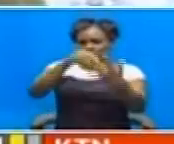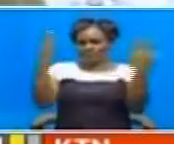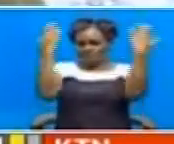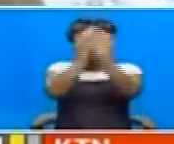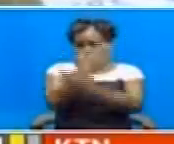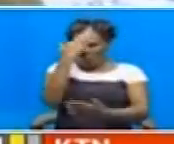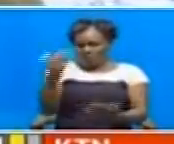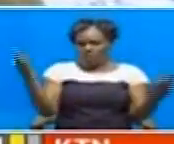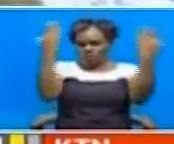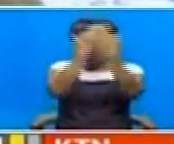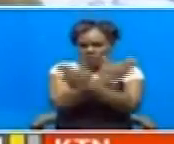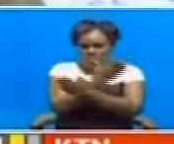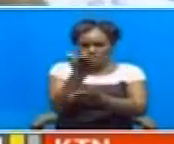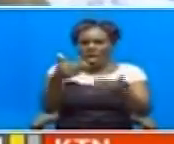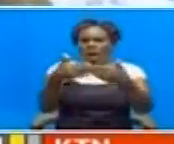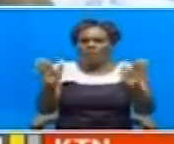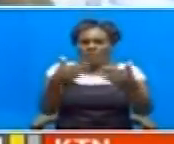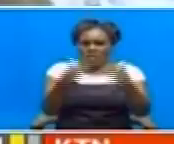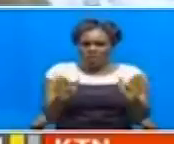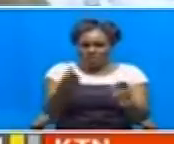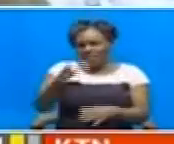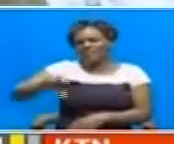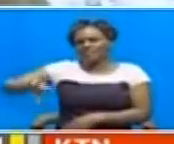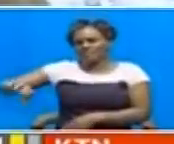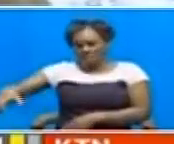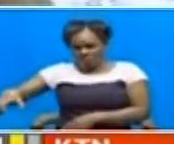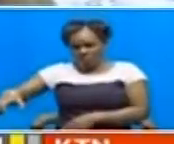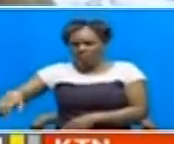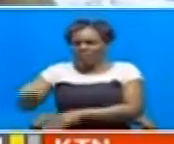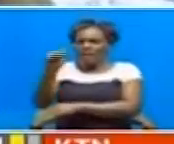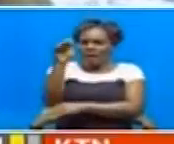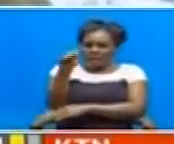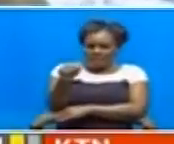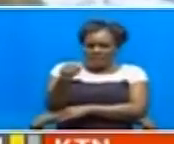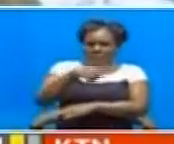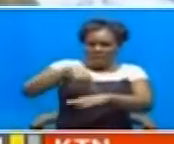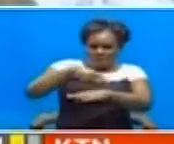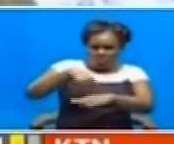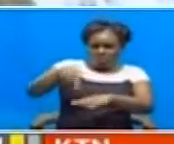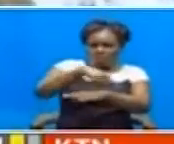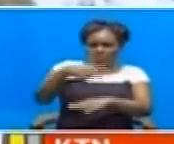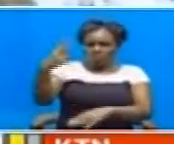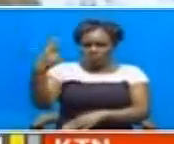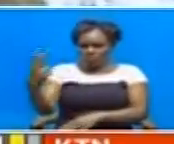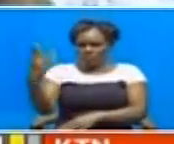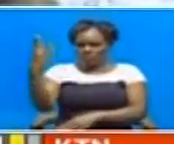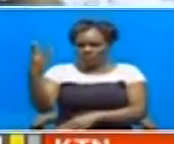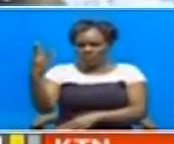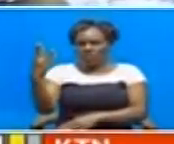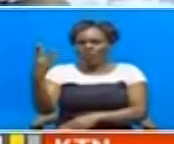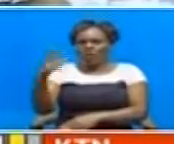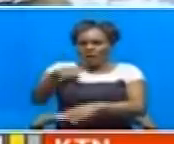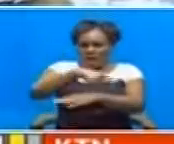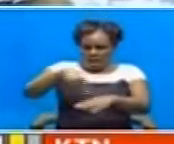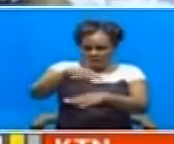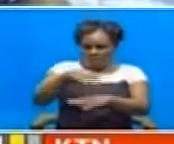usiku watakuwa wamefuturu, wako mjini. Tungependa iwe 24/7 ile security